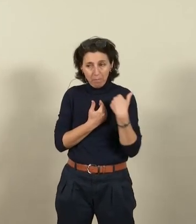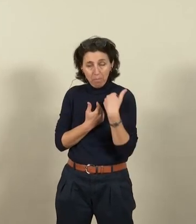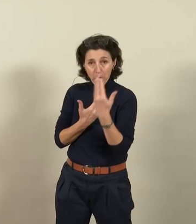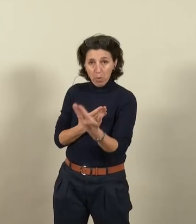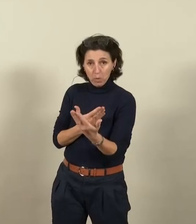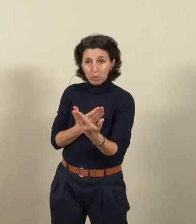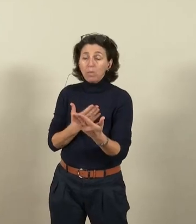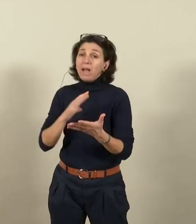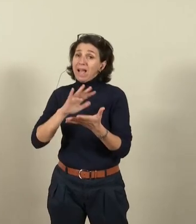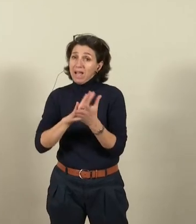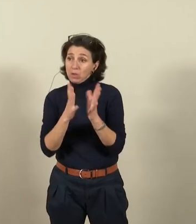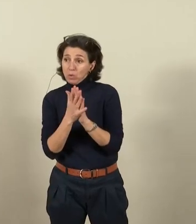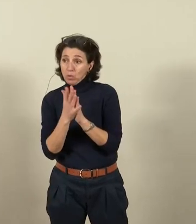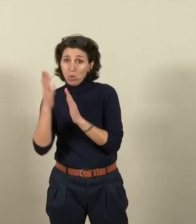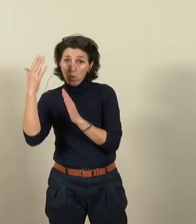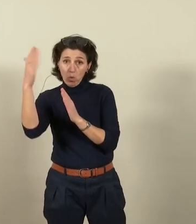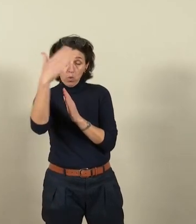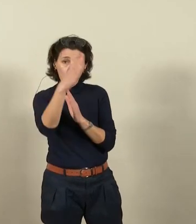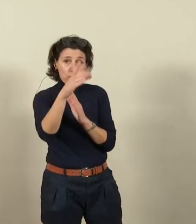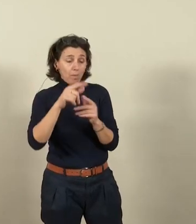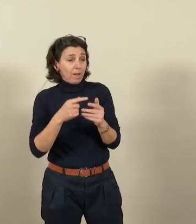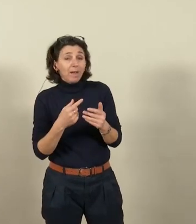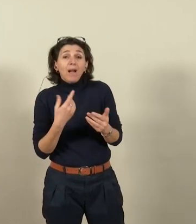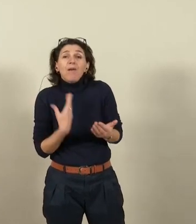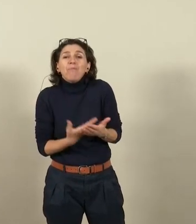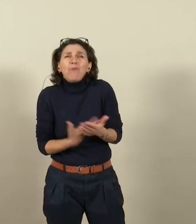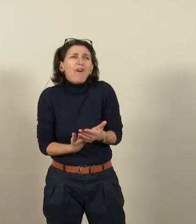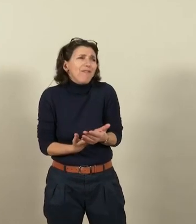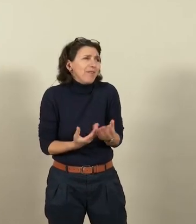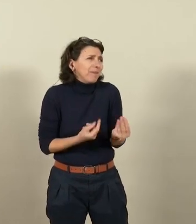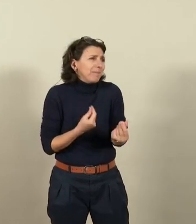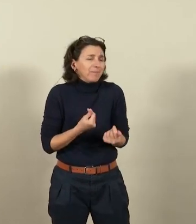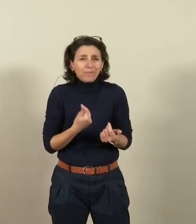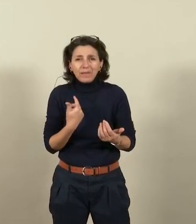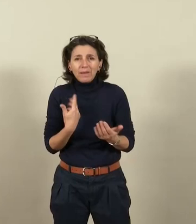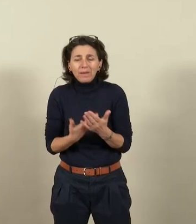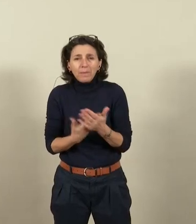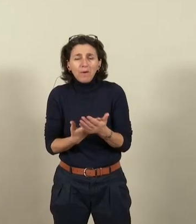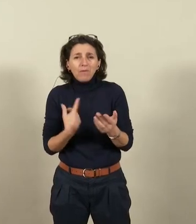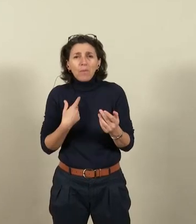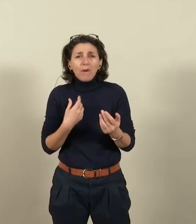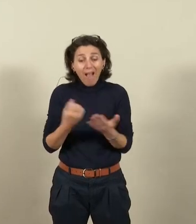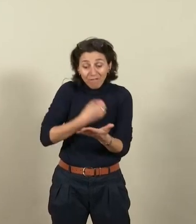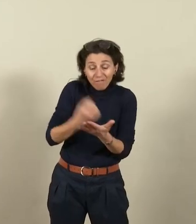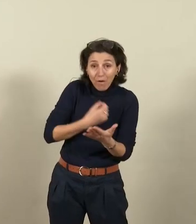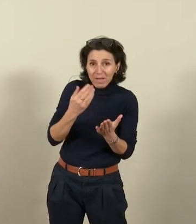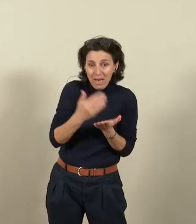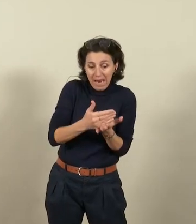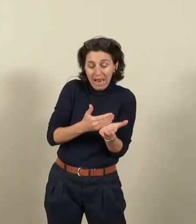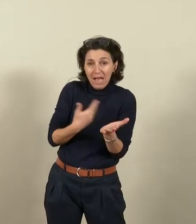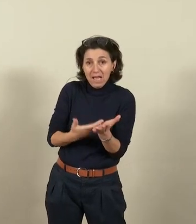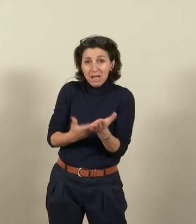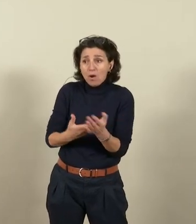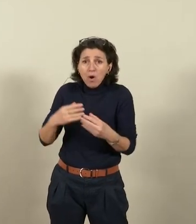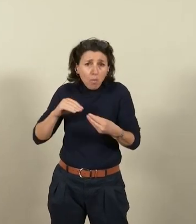à disposition ces indicateurs ces preuves en fait les preuves c'est pas un problème pour les clubs c'est c'est montrer ce qu'ils